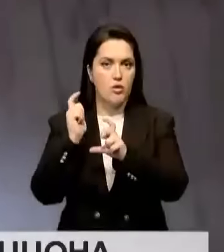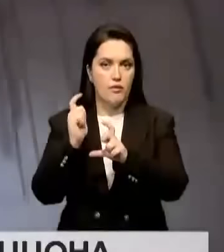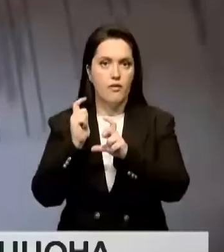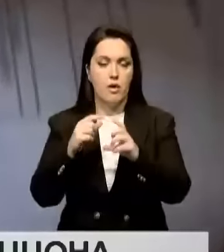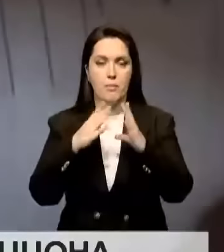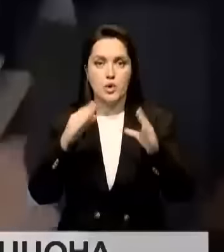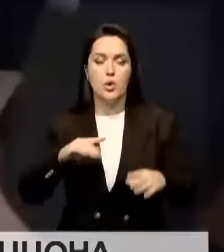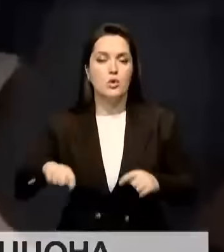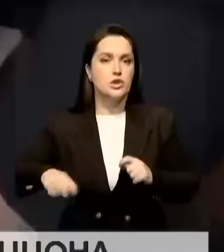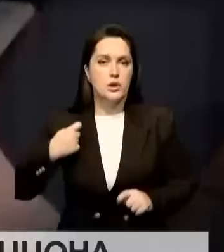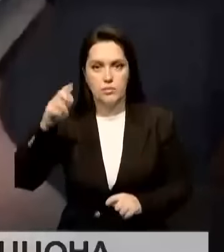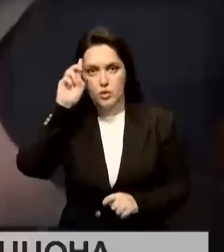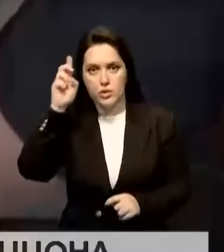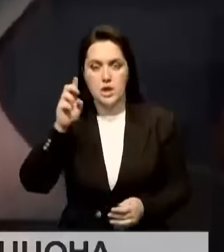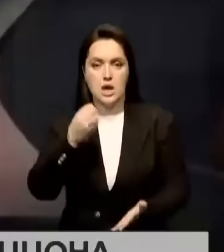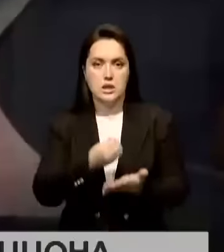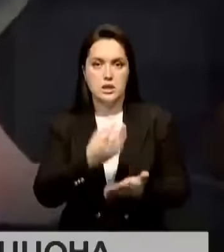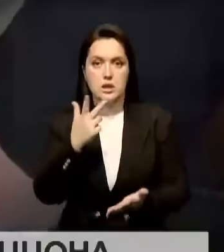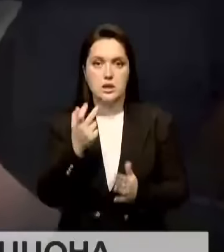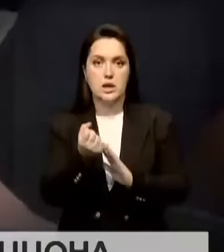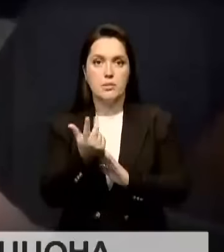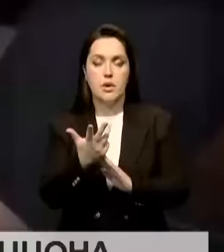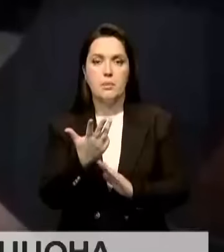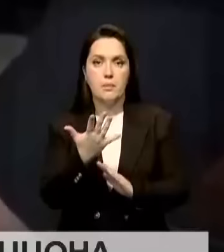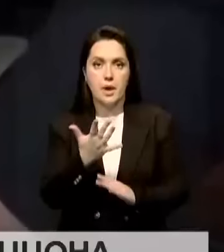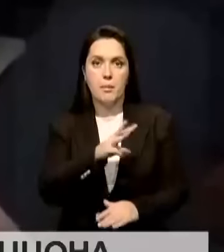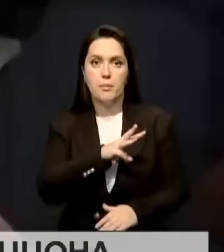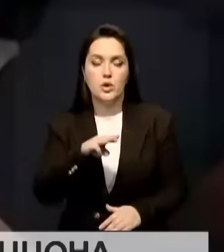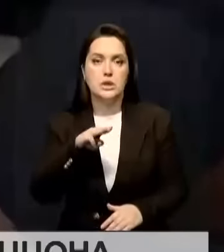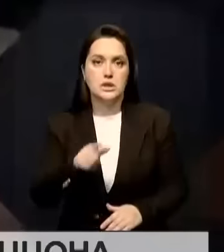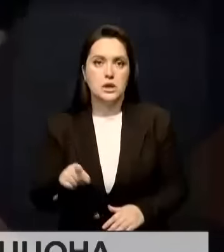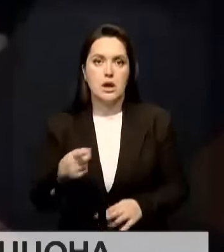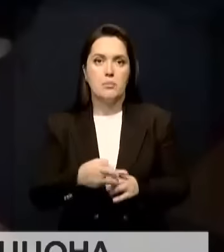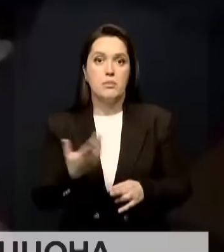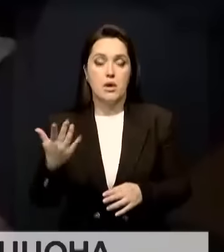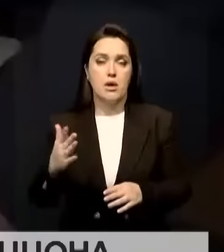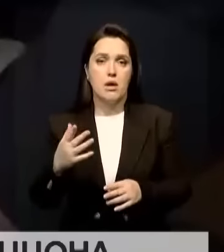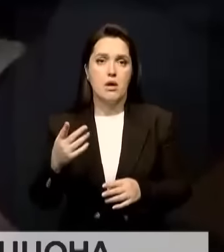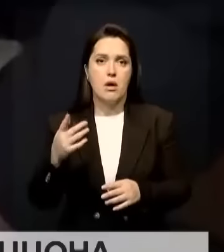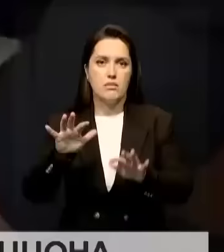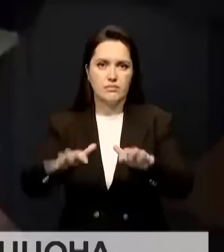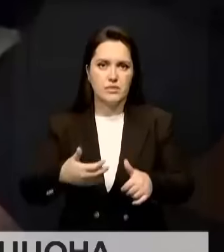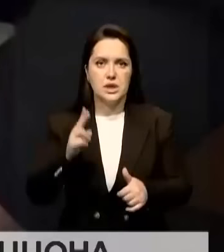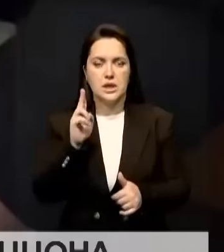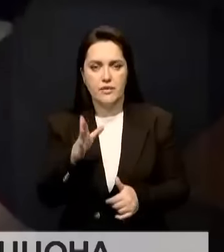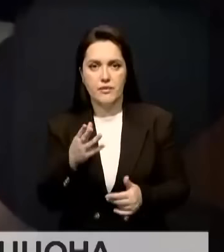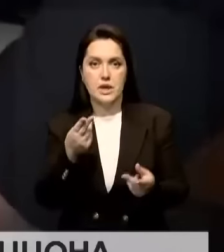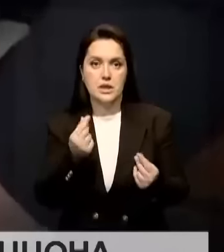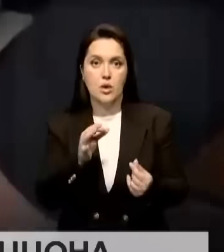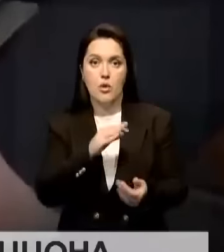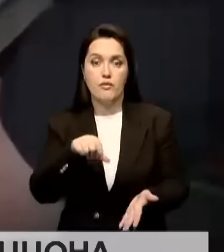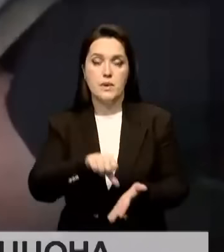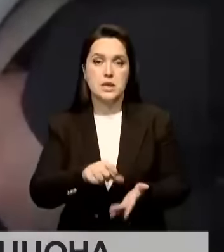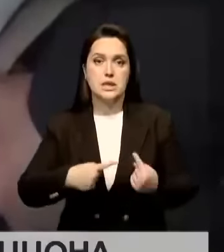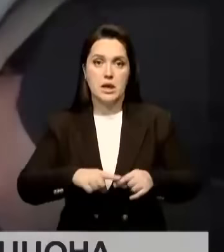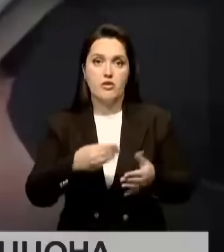грузовика. Ущерб государству оценили в 315 миллионов тенге. На имущество подозреваемых наложен арест. По словам официального представителя агентства